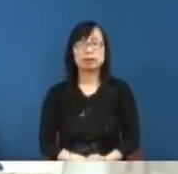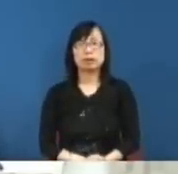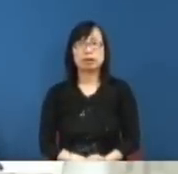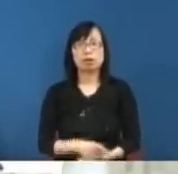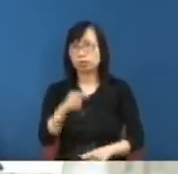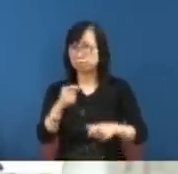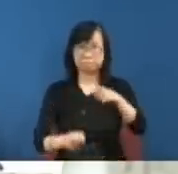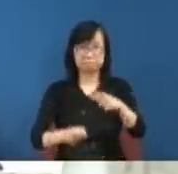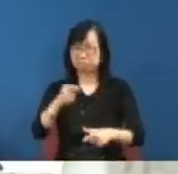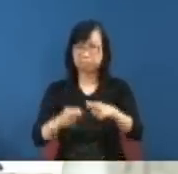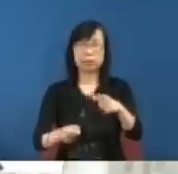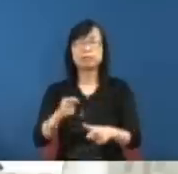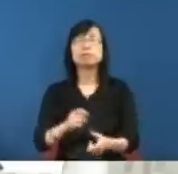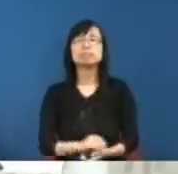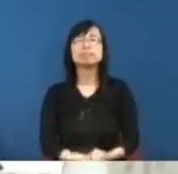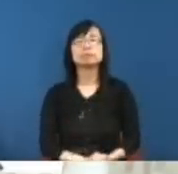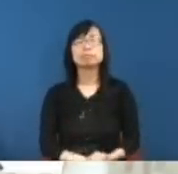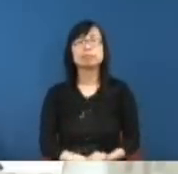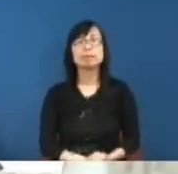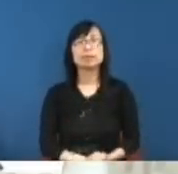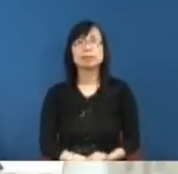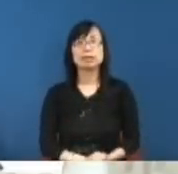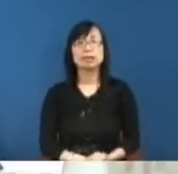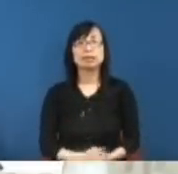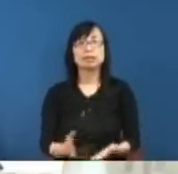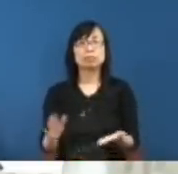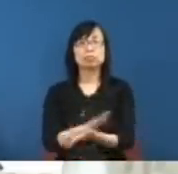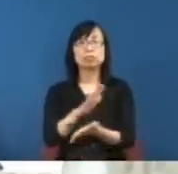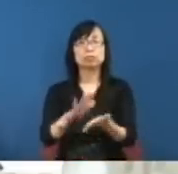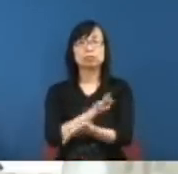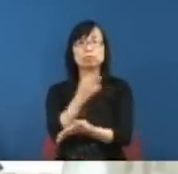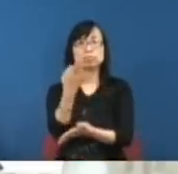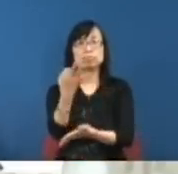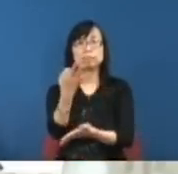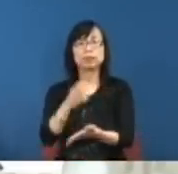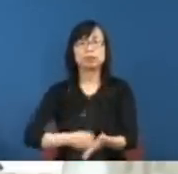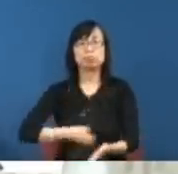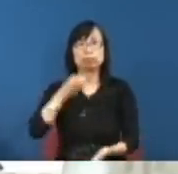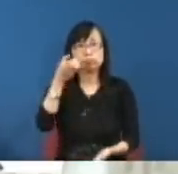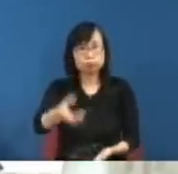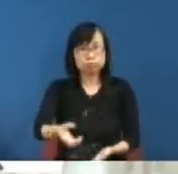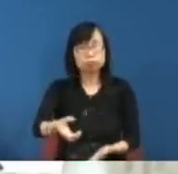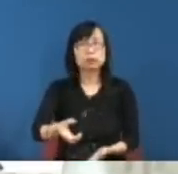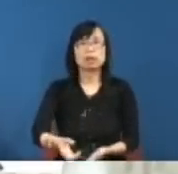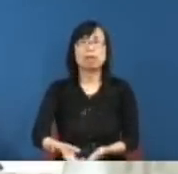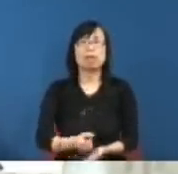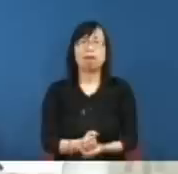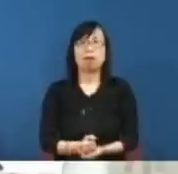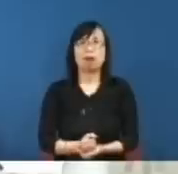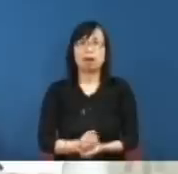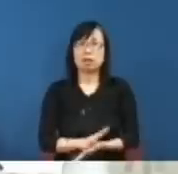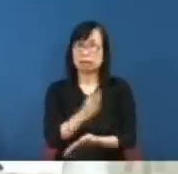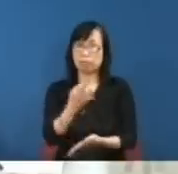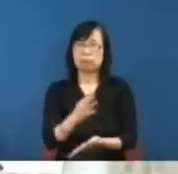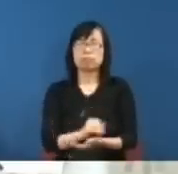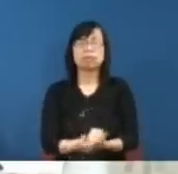公平嘅制度。呢、這個制度經過咗三年注資，經過三年搶救，仍然係大出